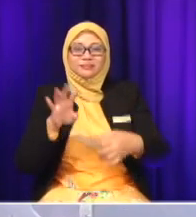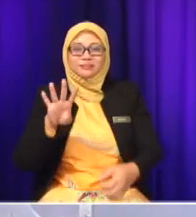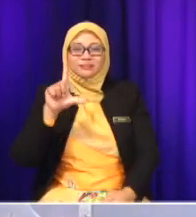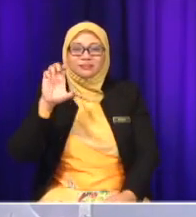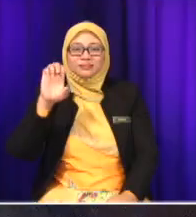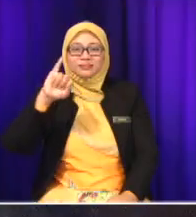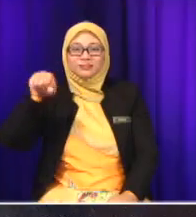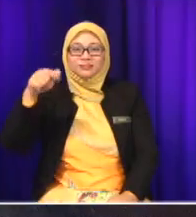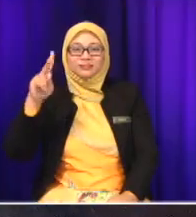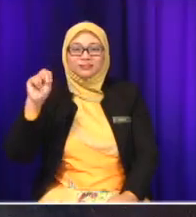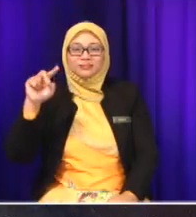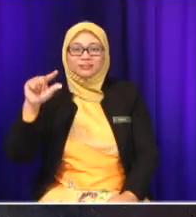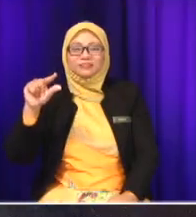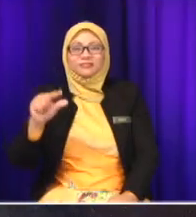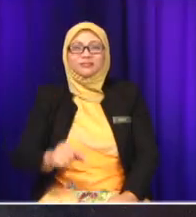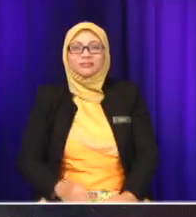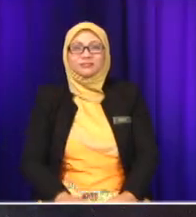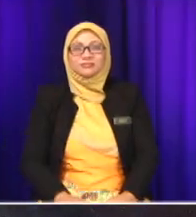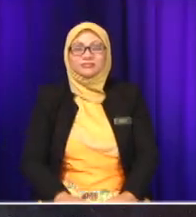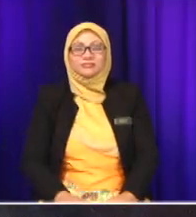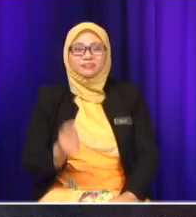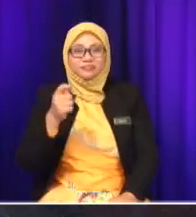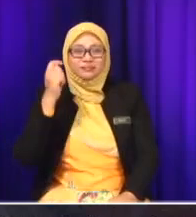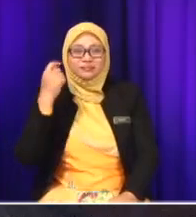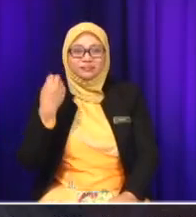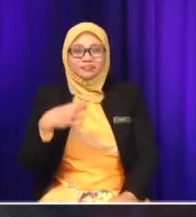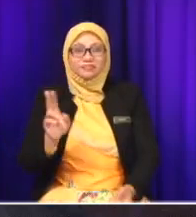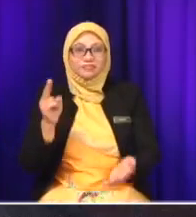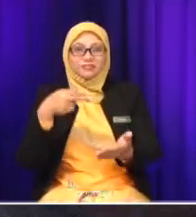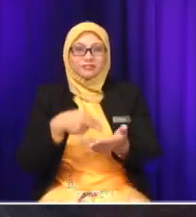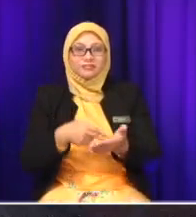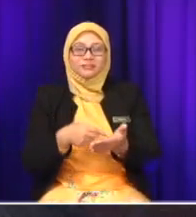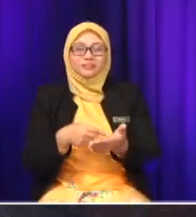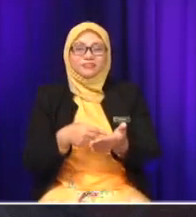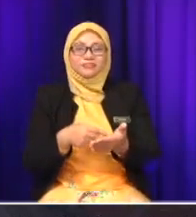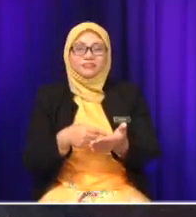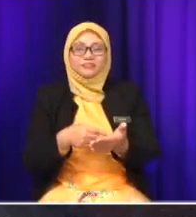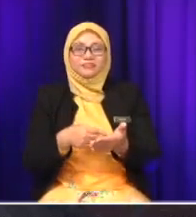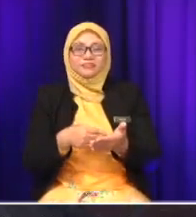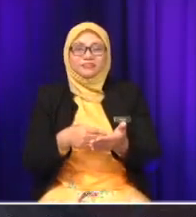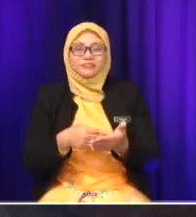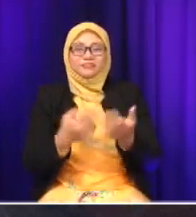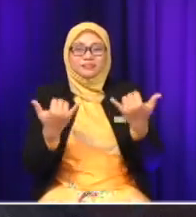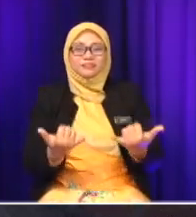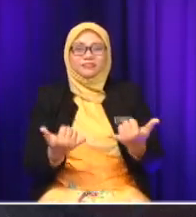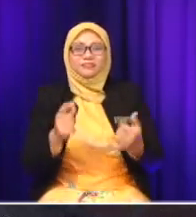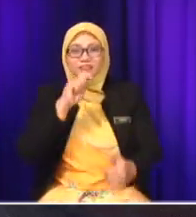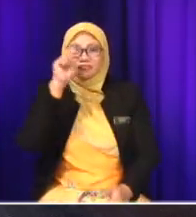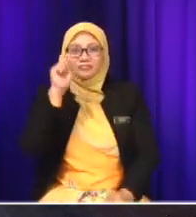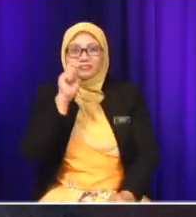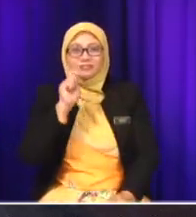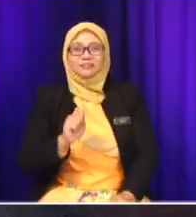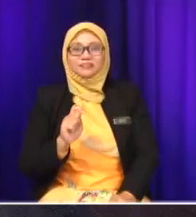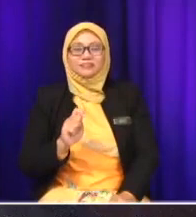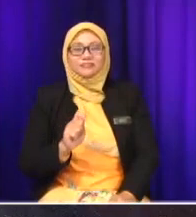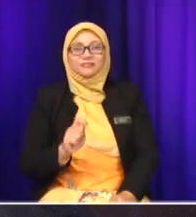Cikgu Elias tadi kita dah ulang kaji sikit berkaitan dengan rombak rawat ni jadi dalam segmen ni kita nak tanya pula pada pelajar kita bagi